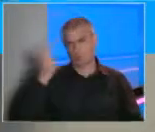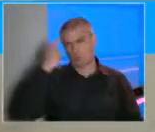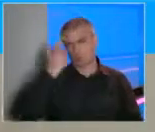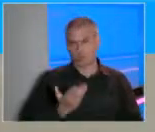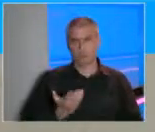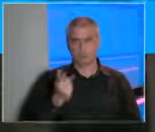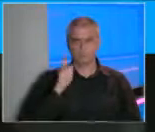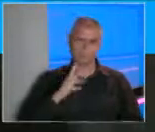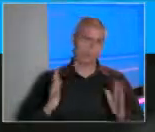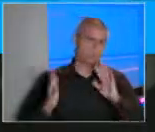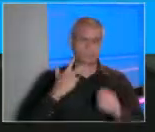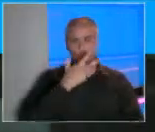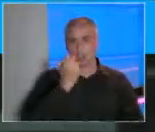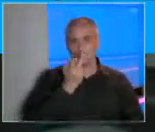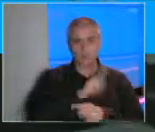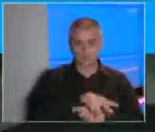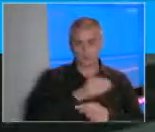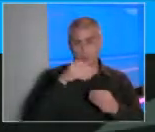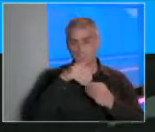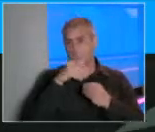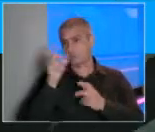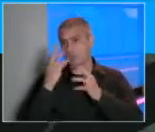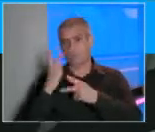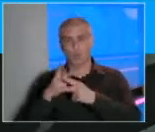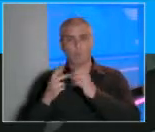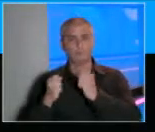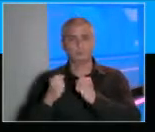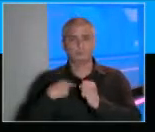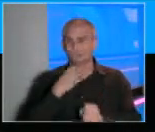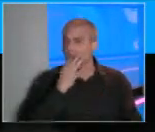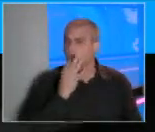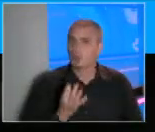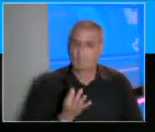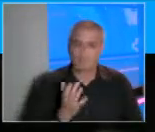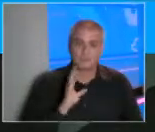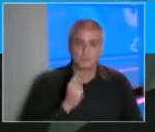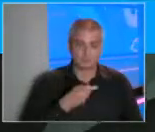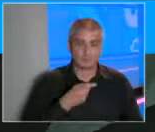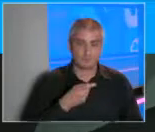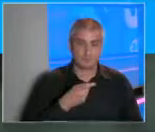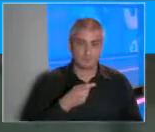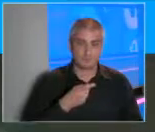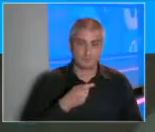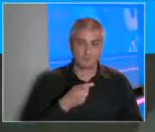יודעים. כן. יש סדר גודל של 300 שנפטרו ועוד חולים קשים. עכשיו, השאלה... האם